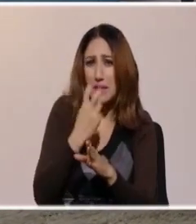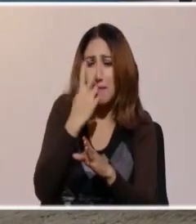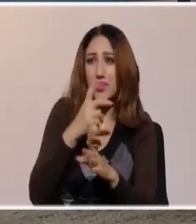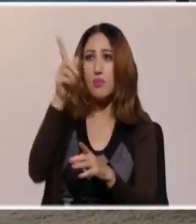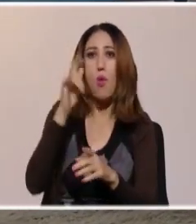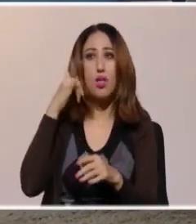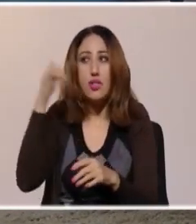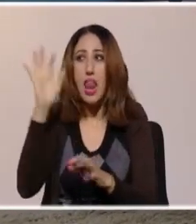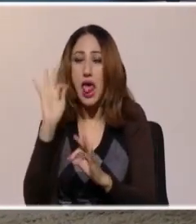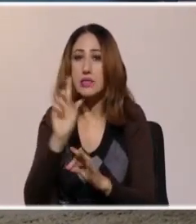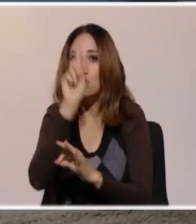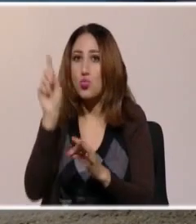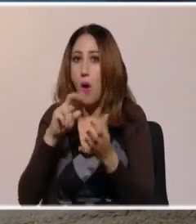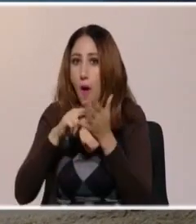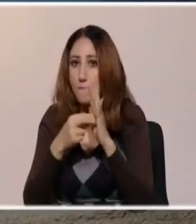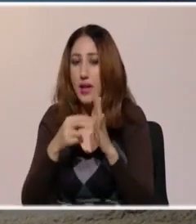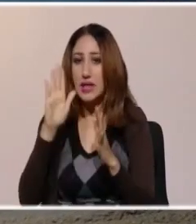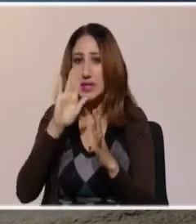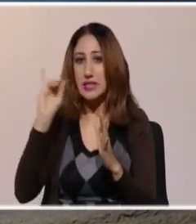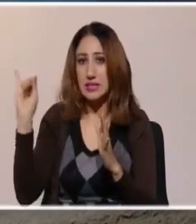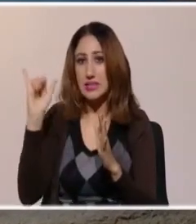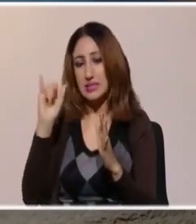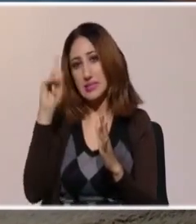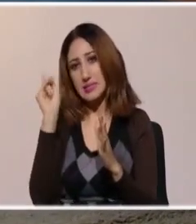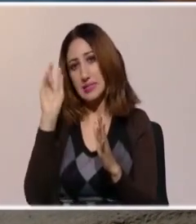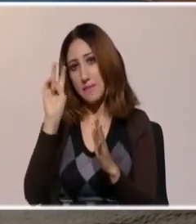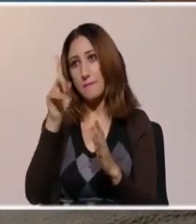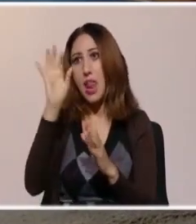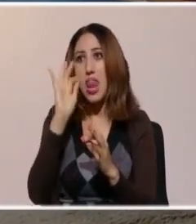اعز صديقاته، مدام سميره احمد من اعز صديقاته،